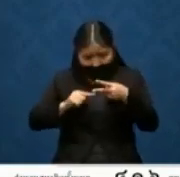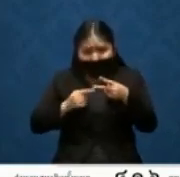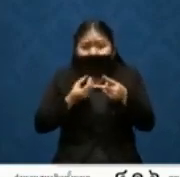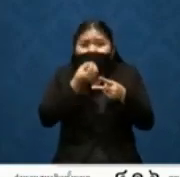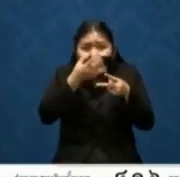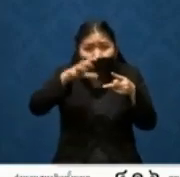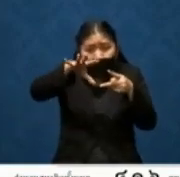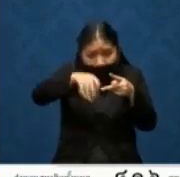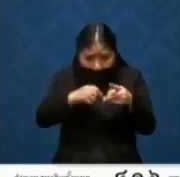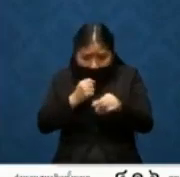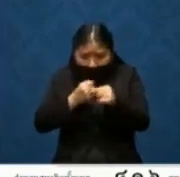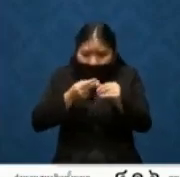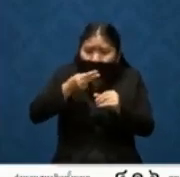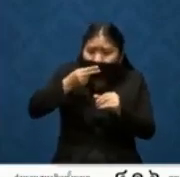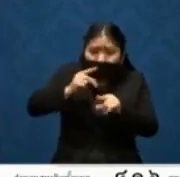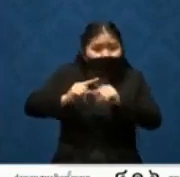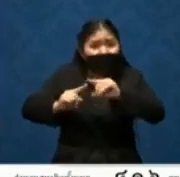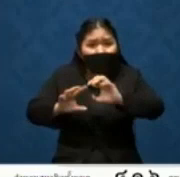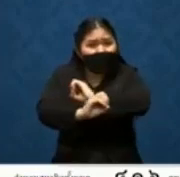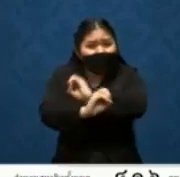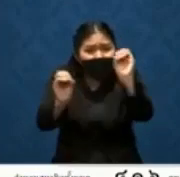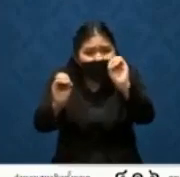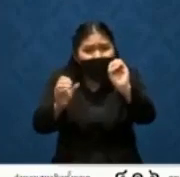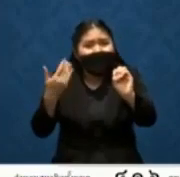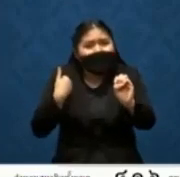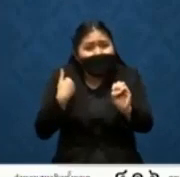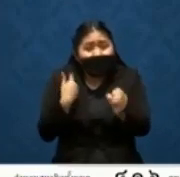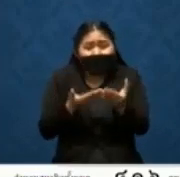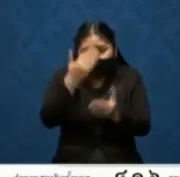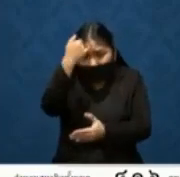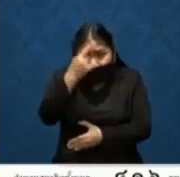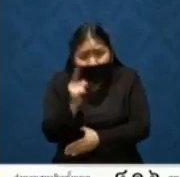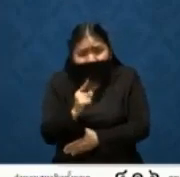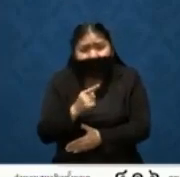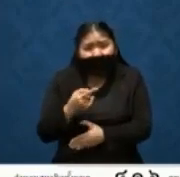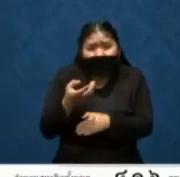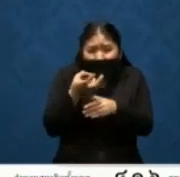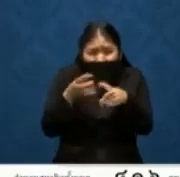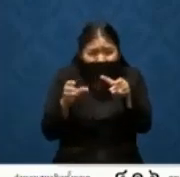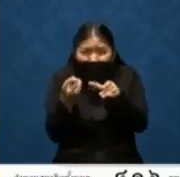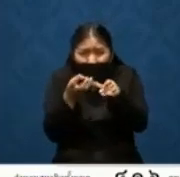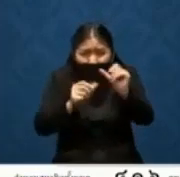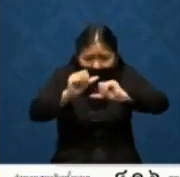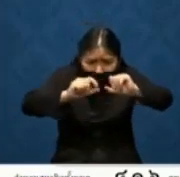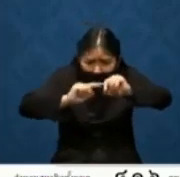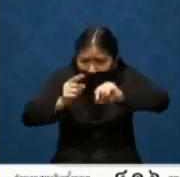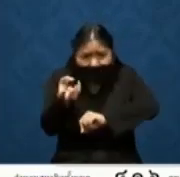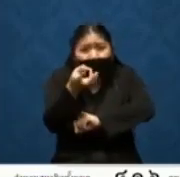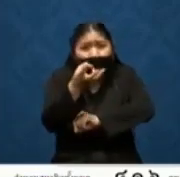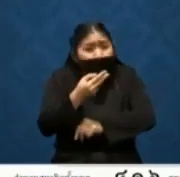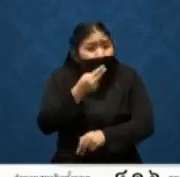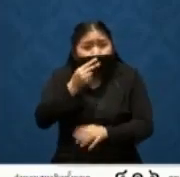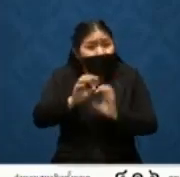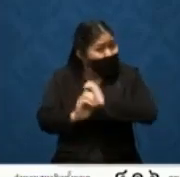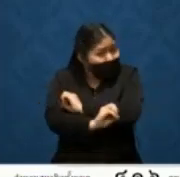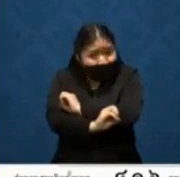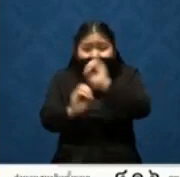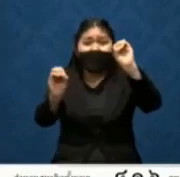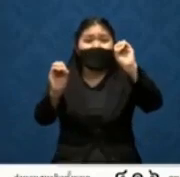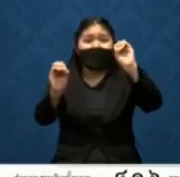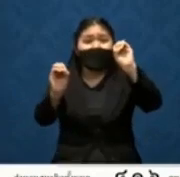ดอกเอาไปสูบเนื่องจาก thcน้อยนิดน้อยนิดยังไม่พอเราไม่เคยสูบครับท่านประธาน